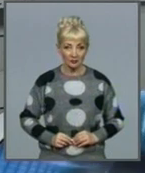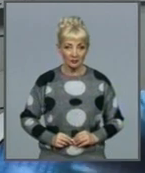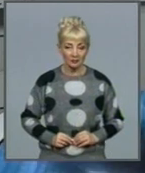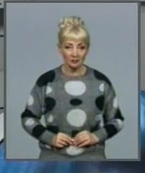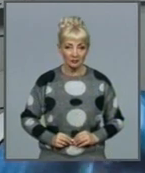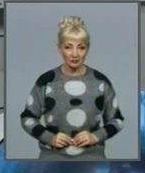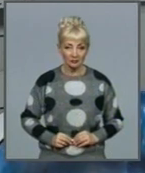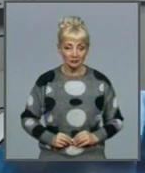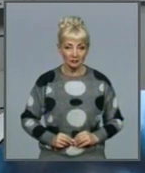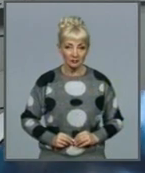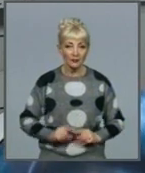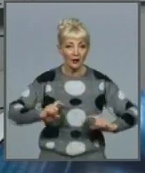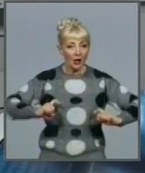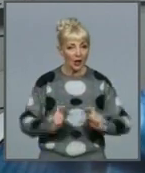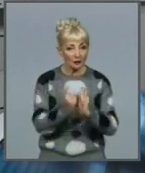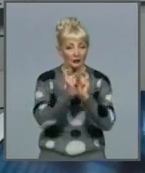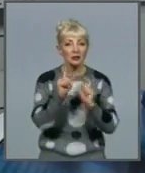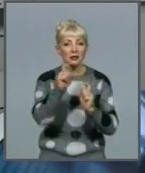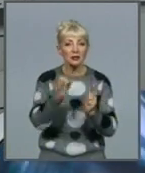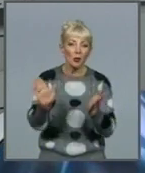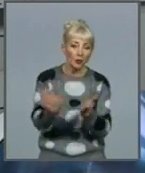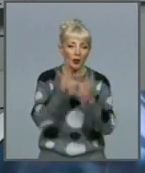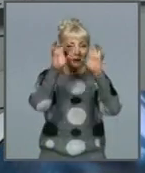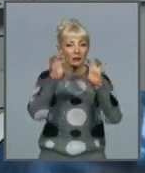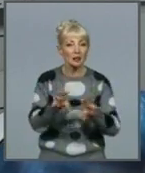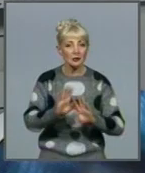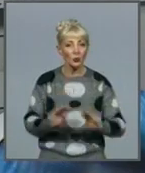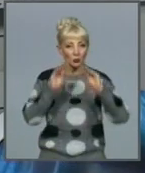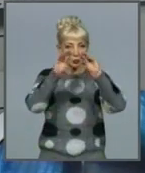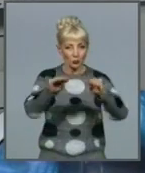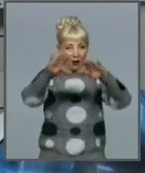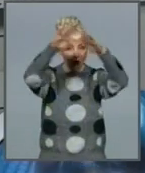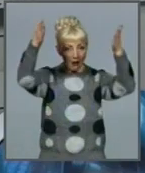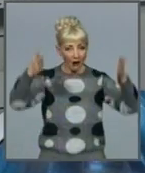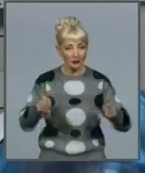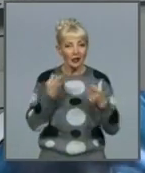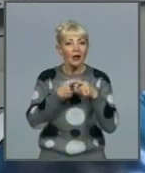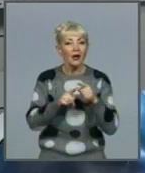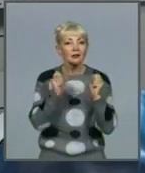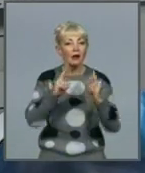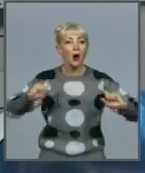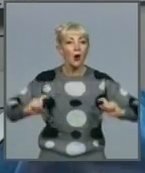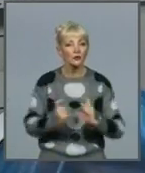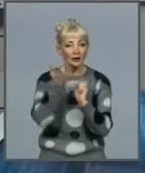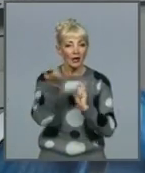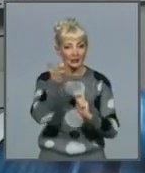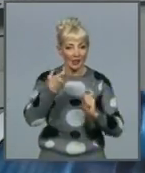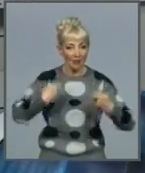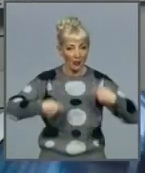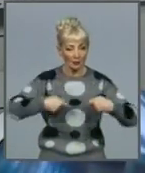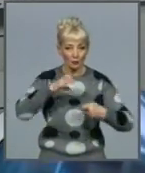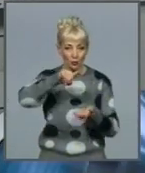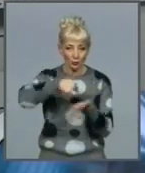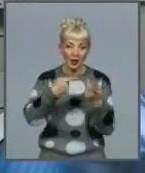Конфлікт через демонтаж незаконно встановленої рекламної конструкції – ніщо інше, як конфлікт господарів ринку з містом. Так оцінив ситуацію,